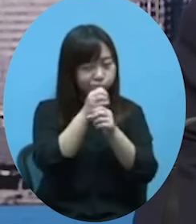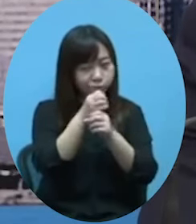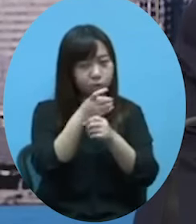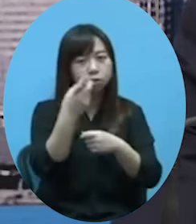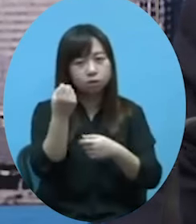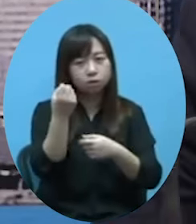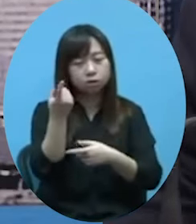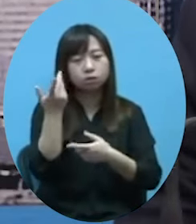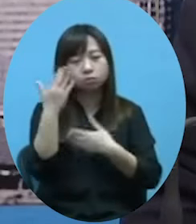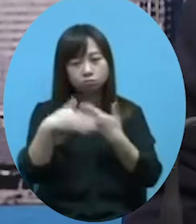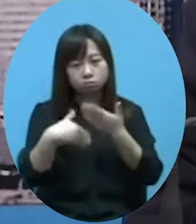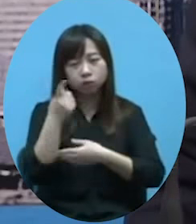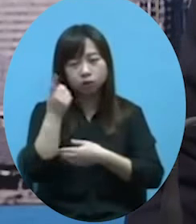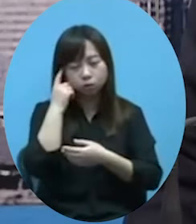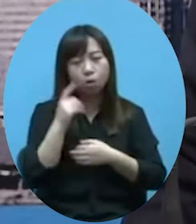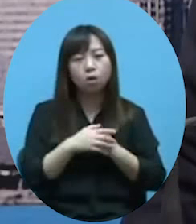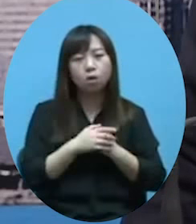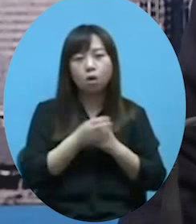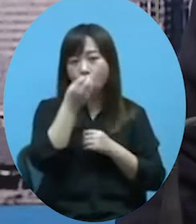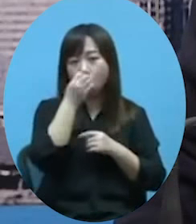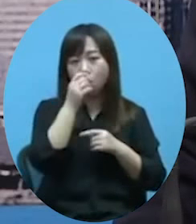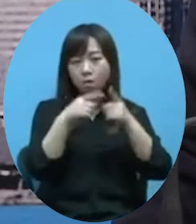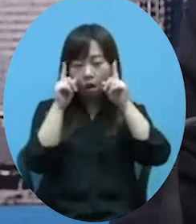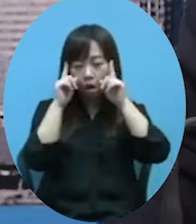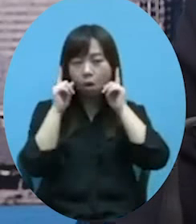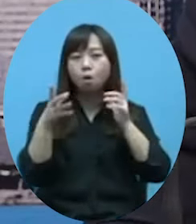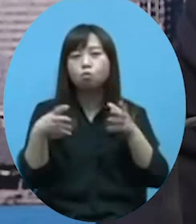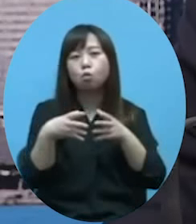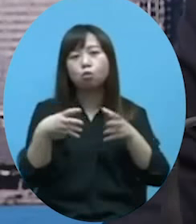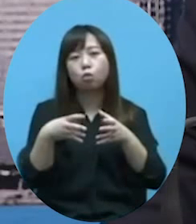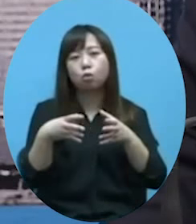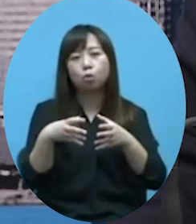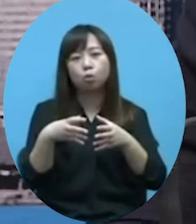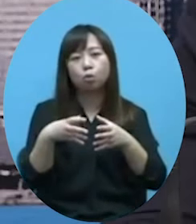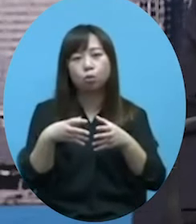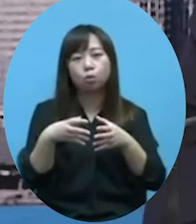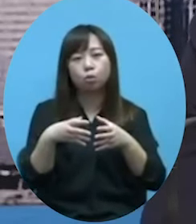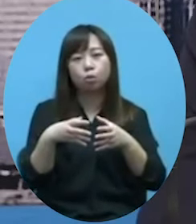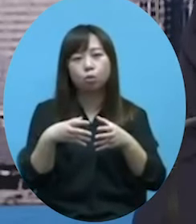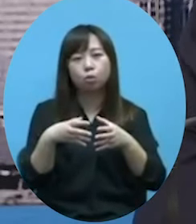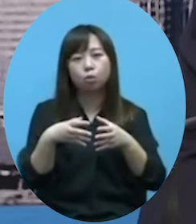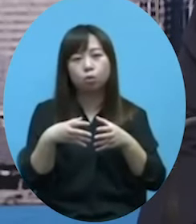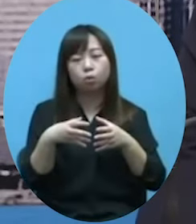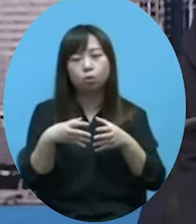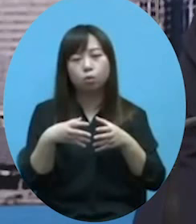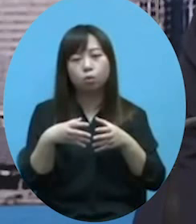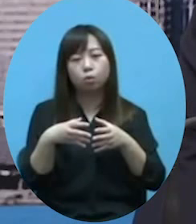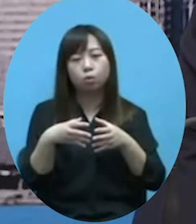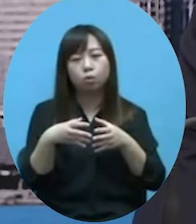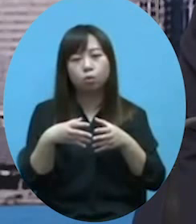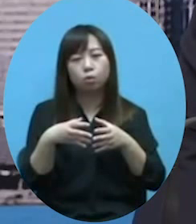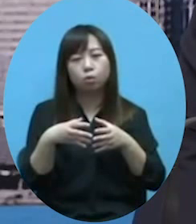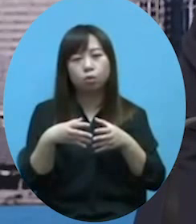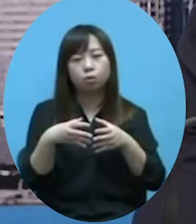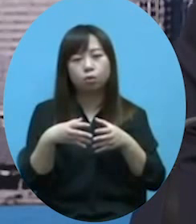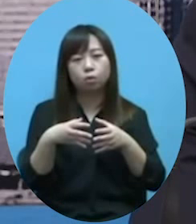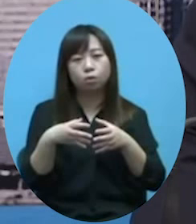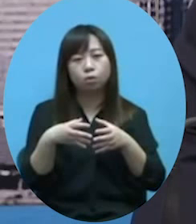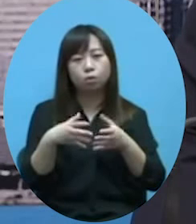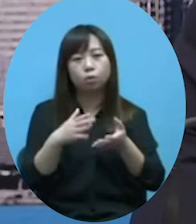而香港大學公共這個公共這個